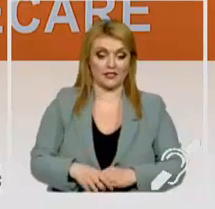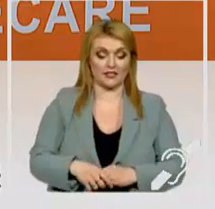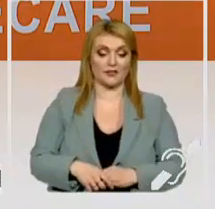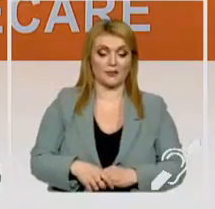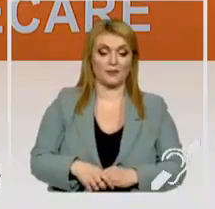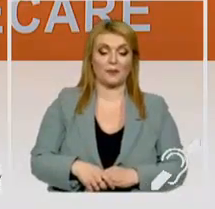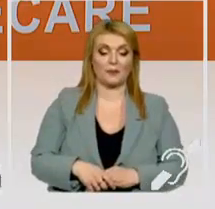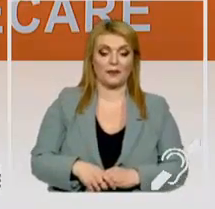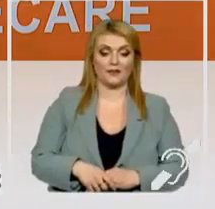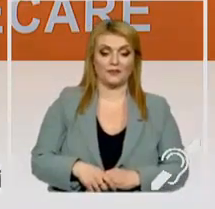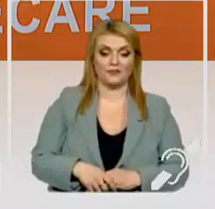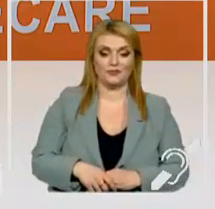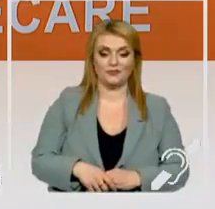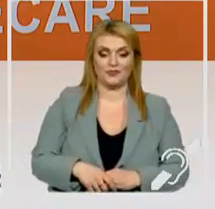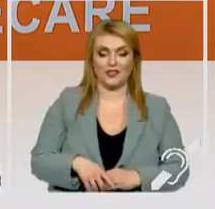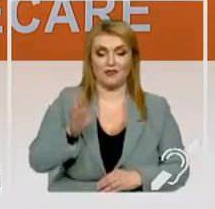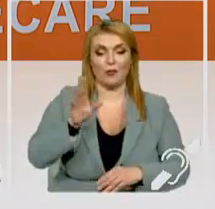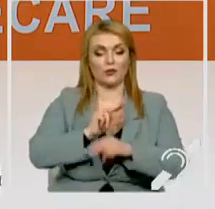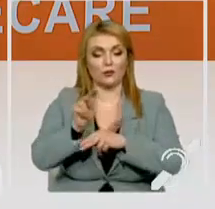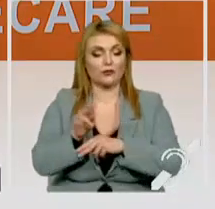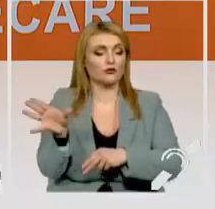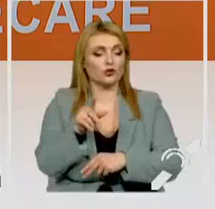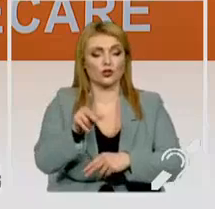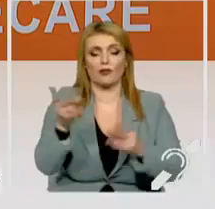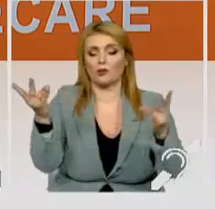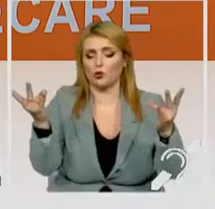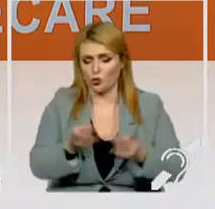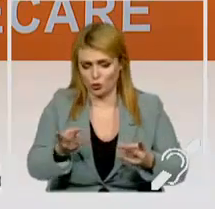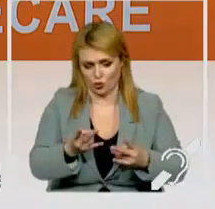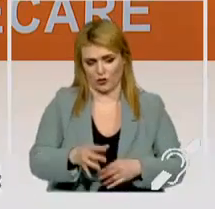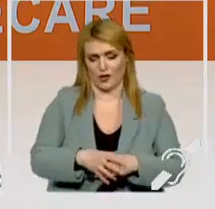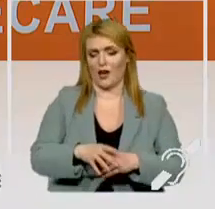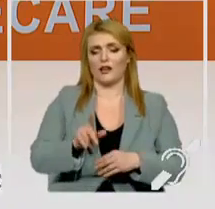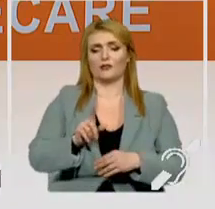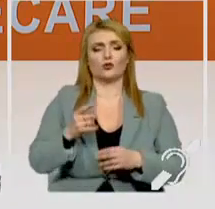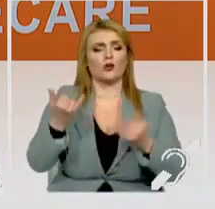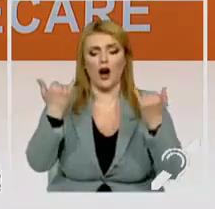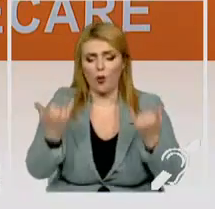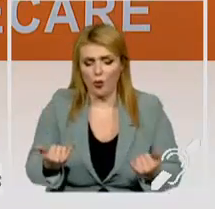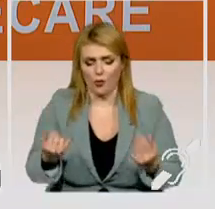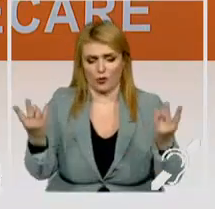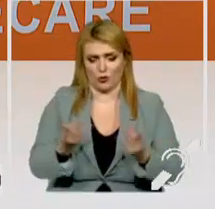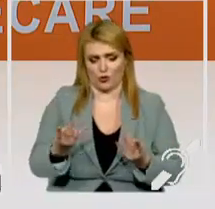axate pe cele mai necesare, cele mai actuale